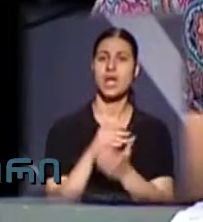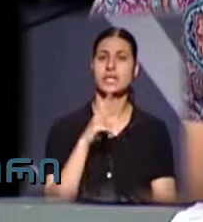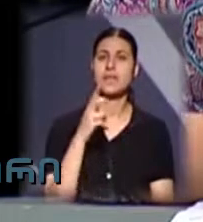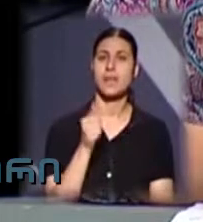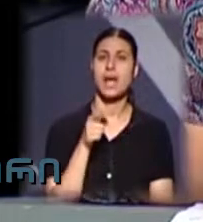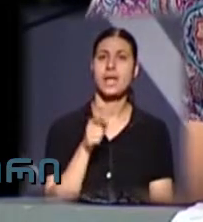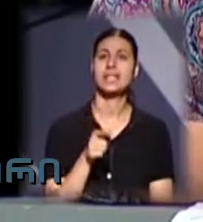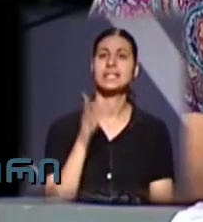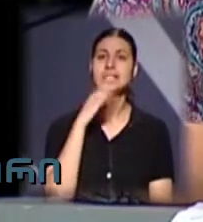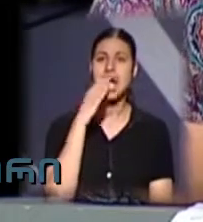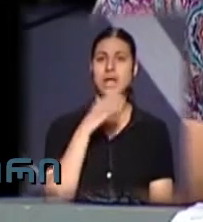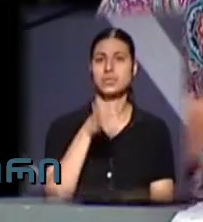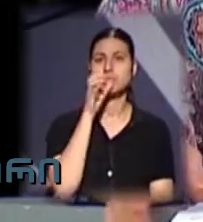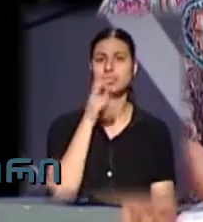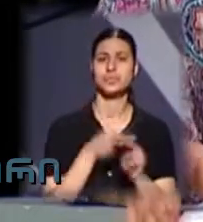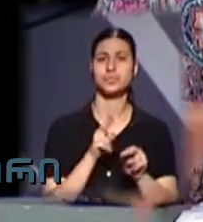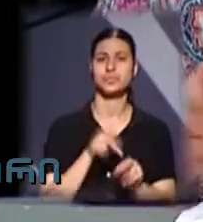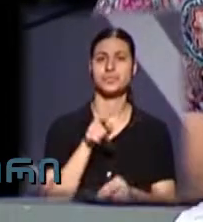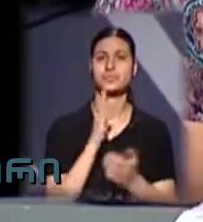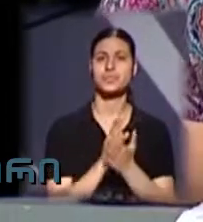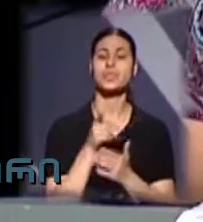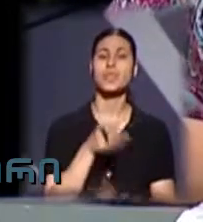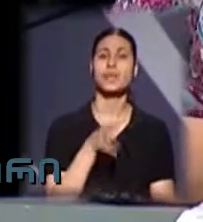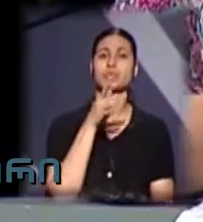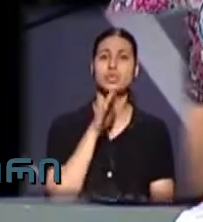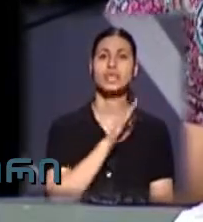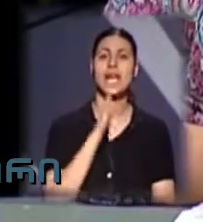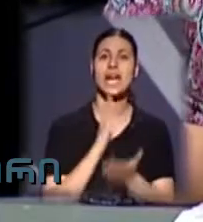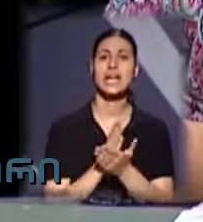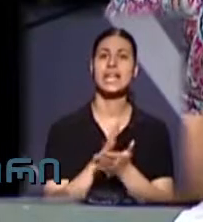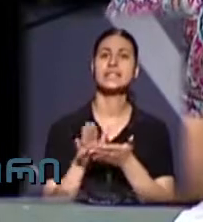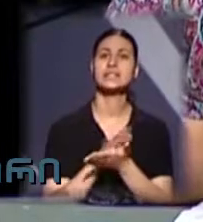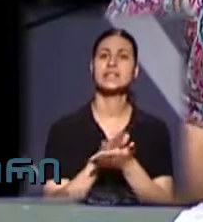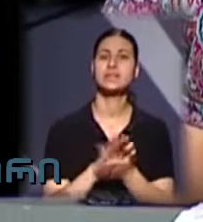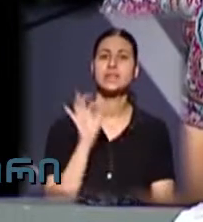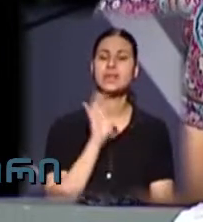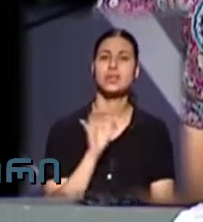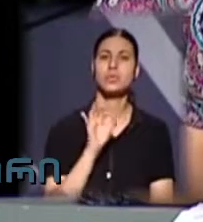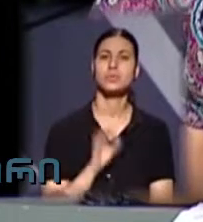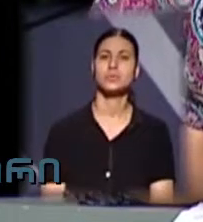თბილისის ზღვიდან იღებენ სასმელ წყალს. ან დროს არ არის